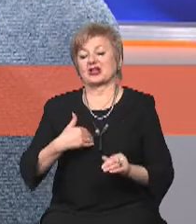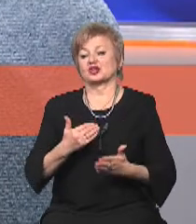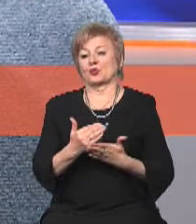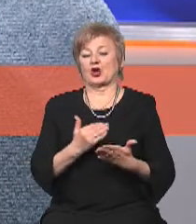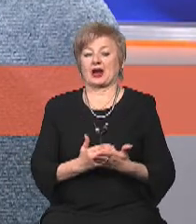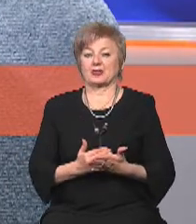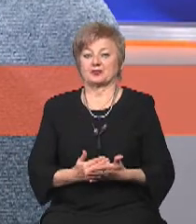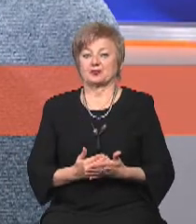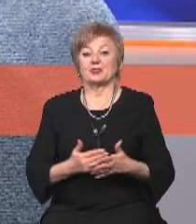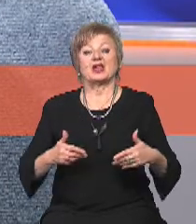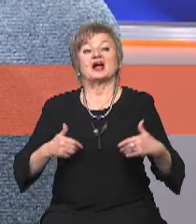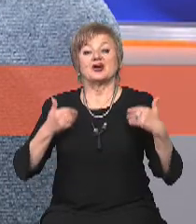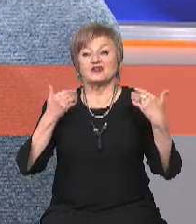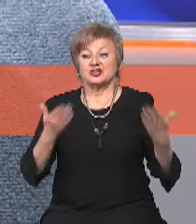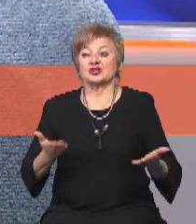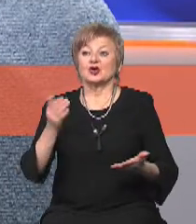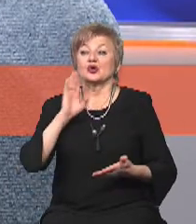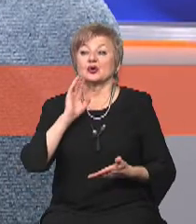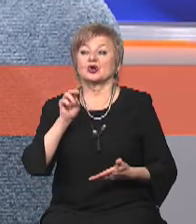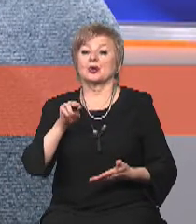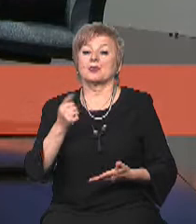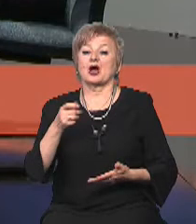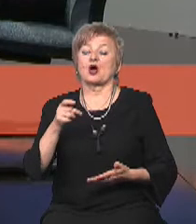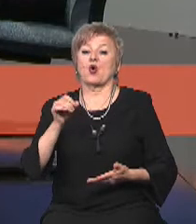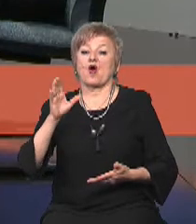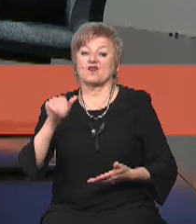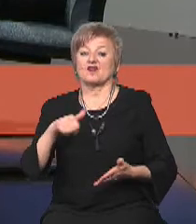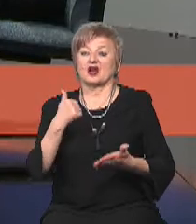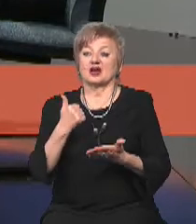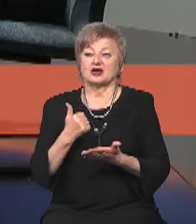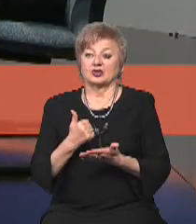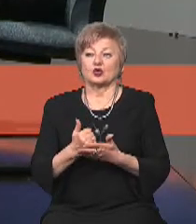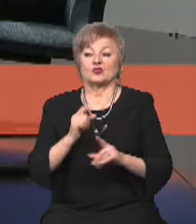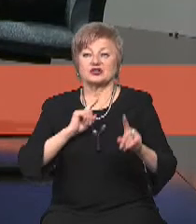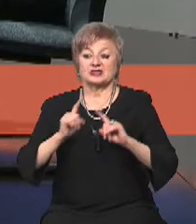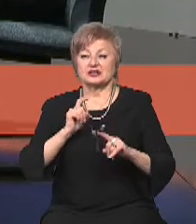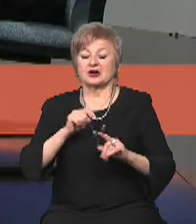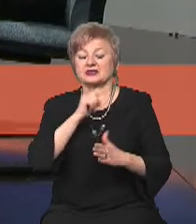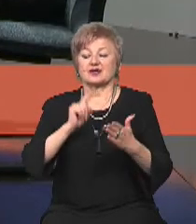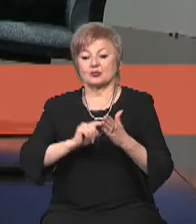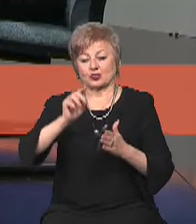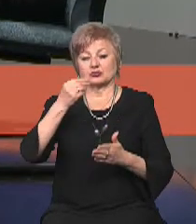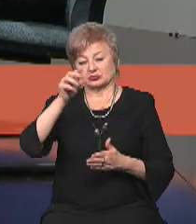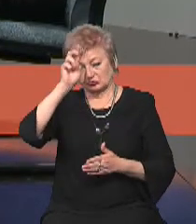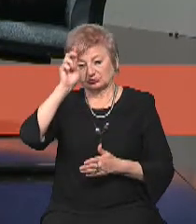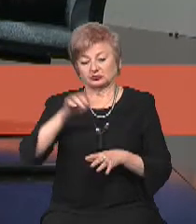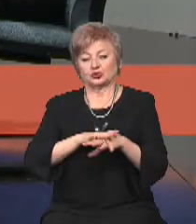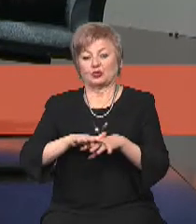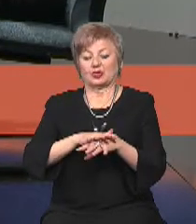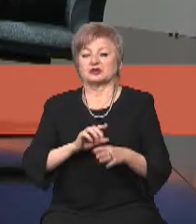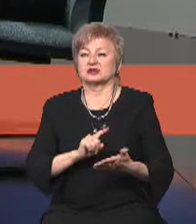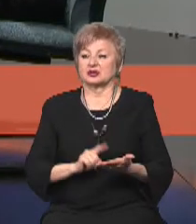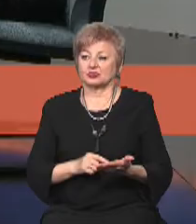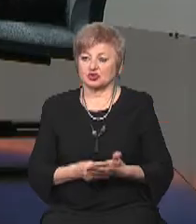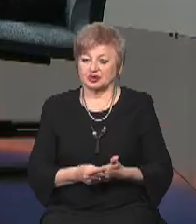програми. Вітаємо у нашій студії Катерину Акулу, голову Координаційної ради з питань громадського бюджету міста Запоріжжя. Добрий вечір,